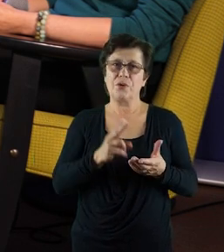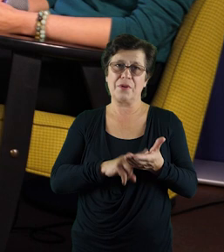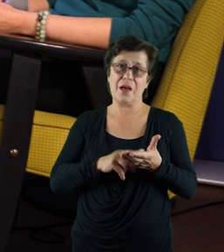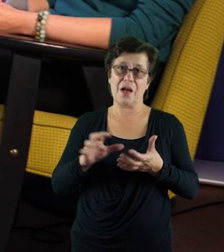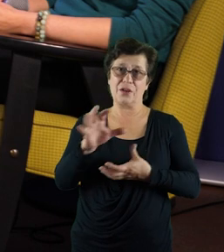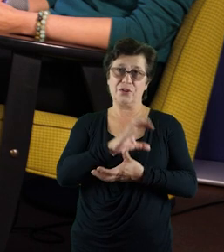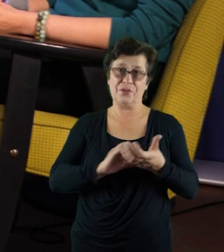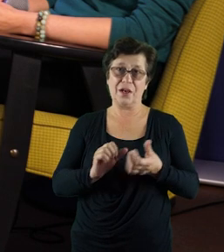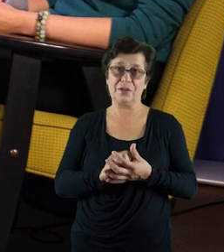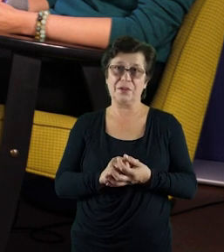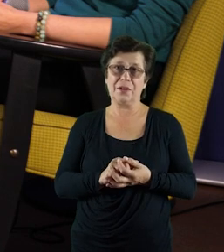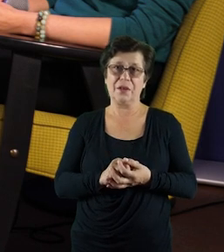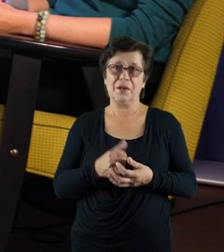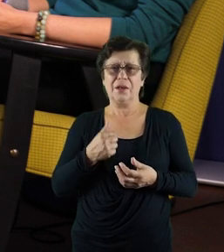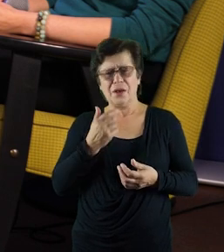tej późniejszej poezji.